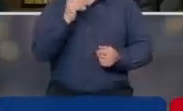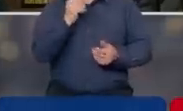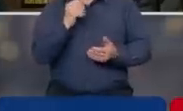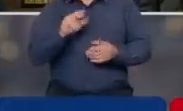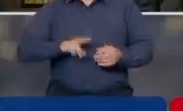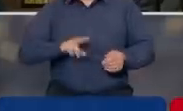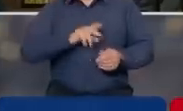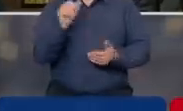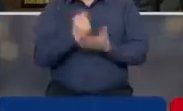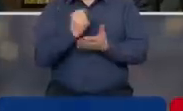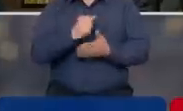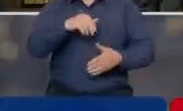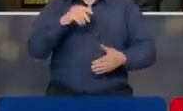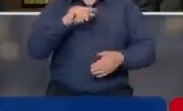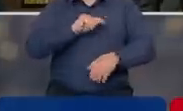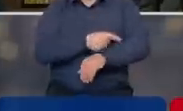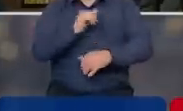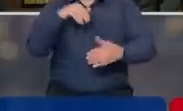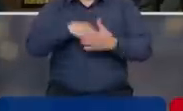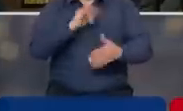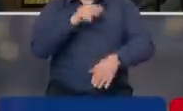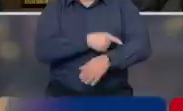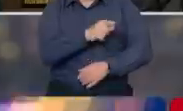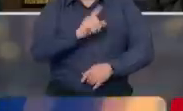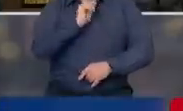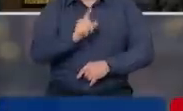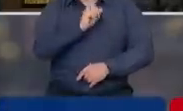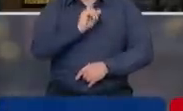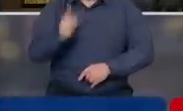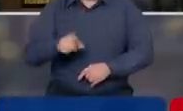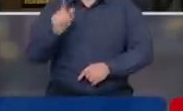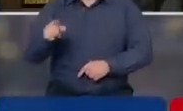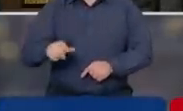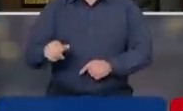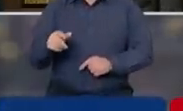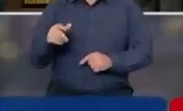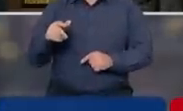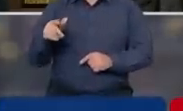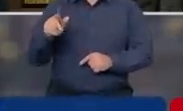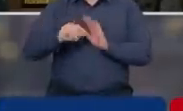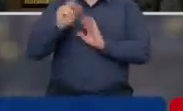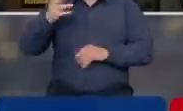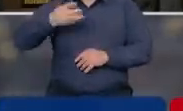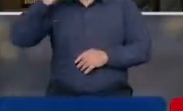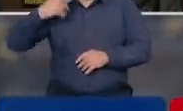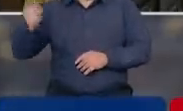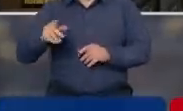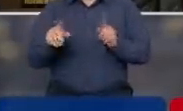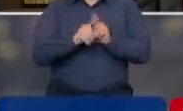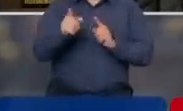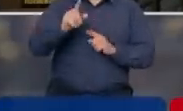które za dysponował tutaj zalecił żeby bezpośrednio w studiu pan generał z komendy wojewódzkiej państwowej straży pożarnej